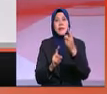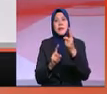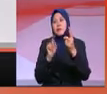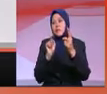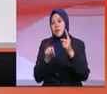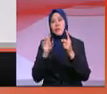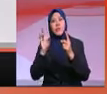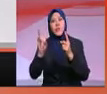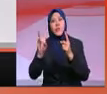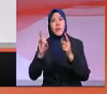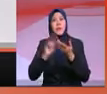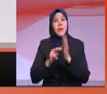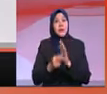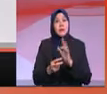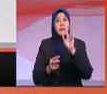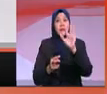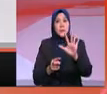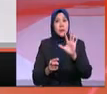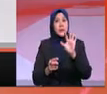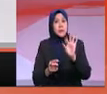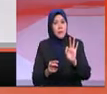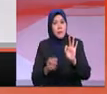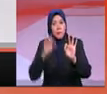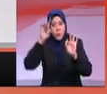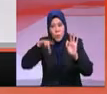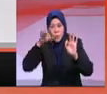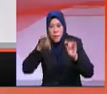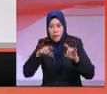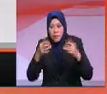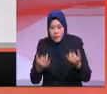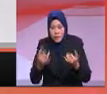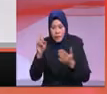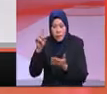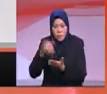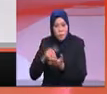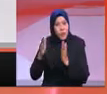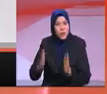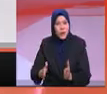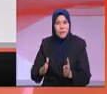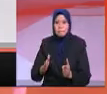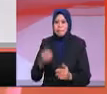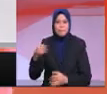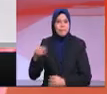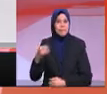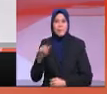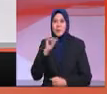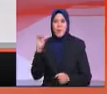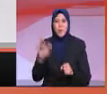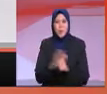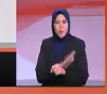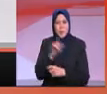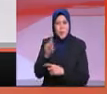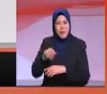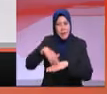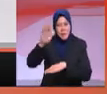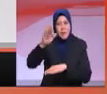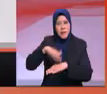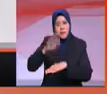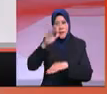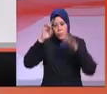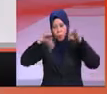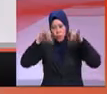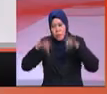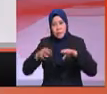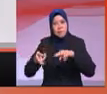Bermakna 59 ujian untuk setiap 1,000 penduduk tak mencukupi. Mereka kena melaksanakan lebih banyak lagi